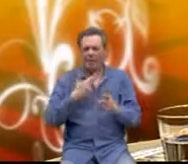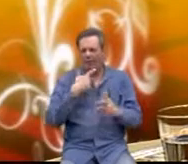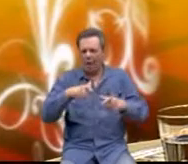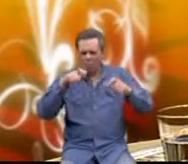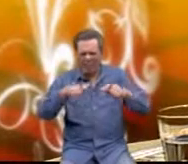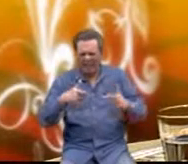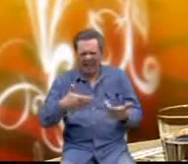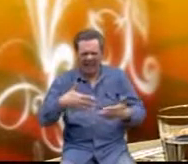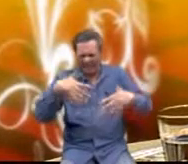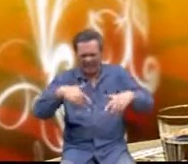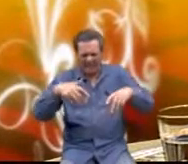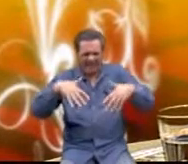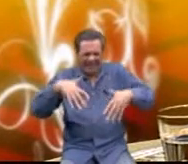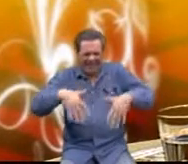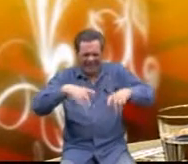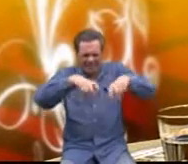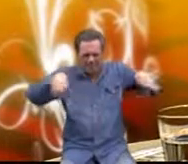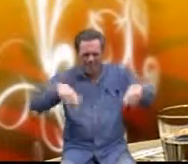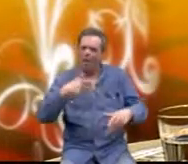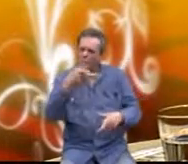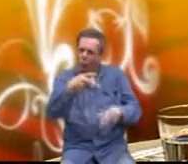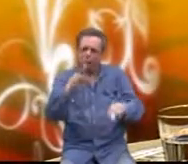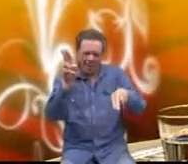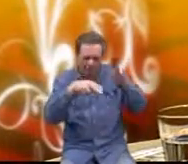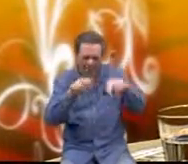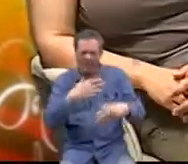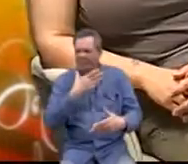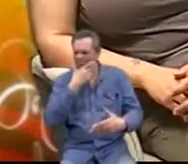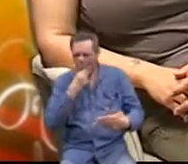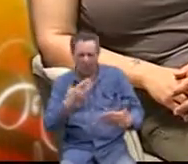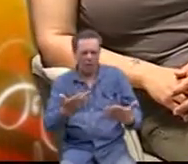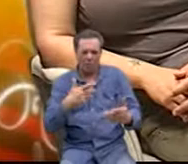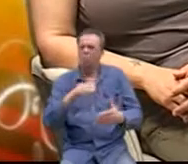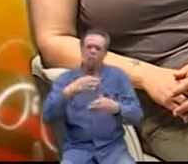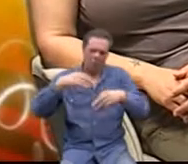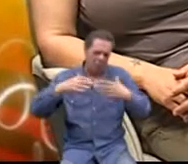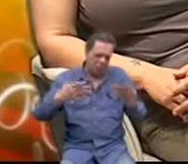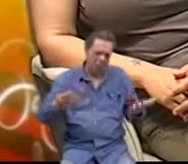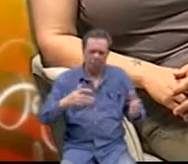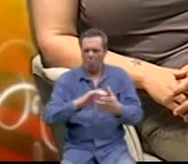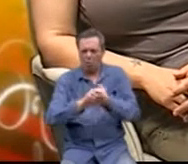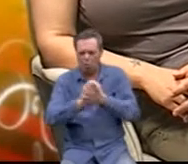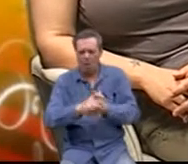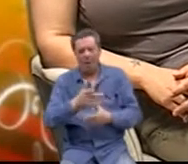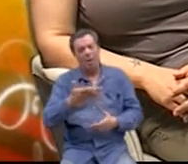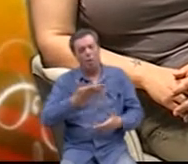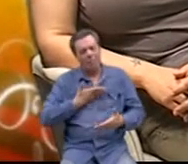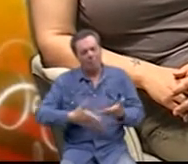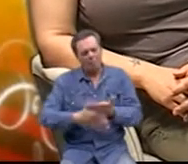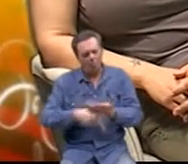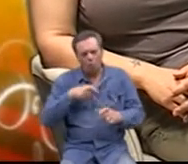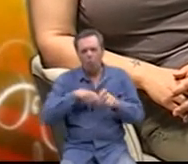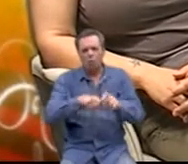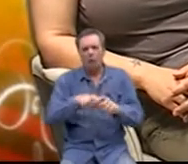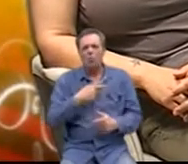zastarjele sprave i onda će se tamo farbati, uljepšati. Isto, mm-hmm, će biti osvježenje, druženje. I tu moram naglasiti da smo dobili podršku i